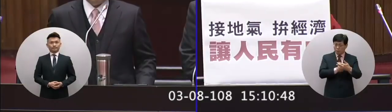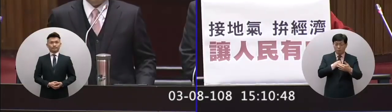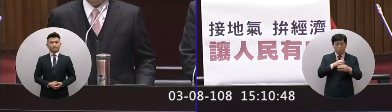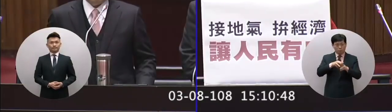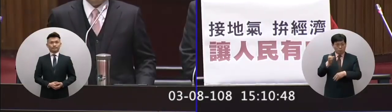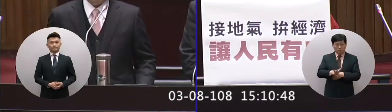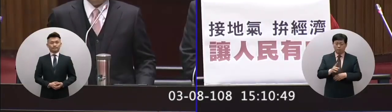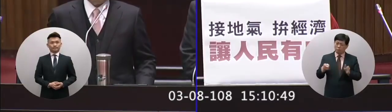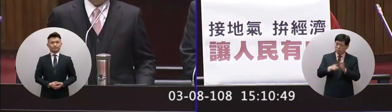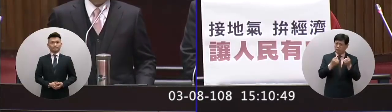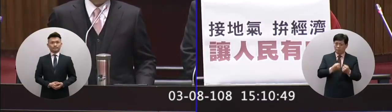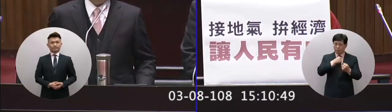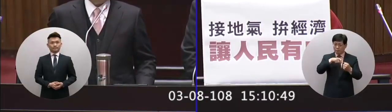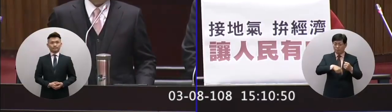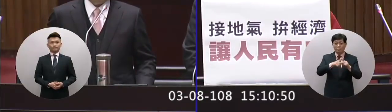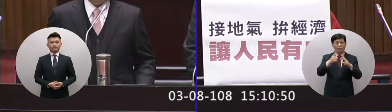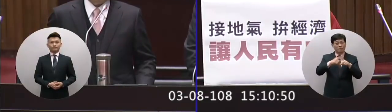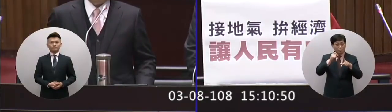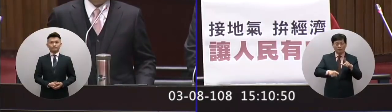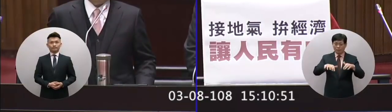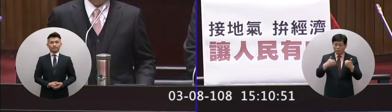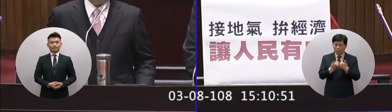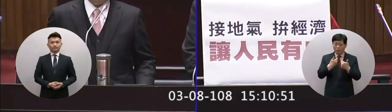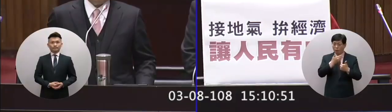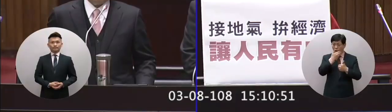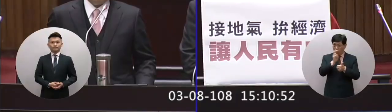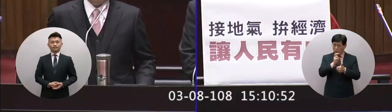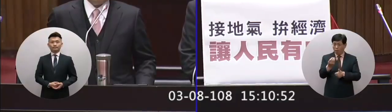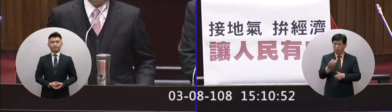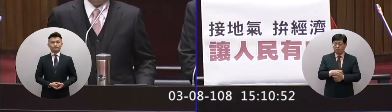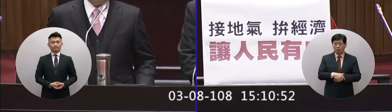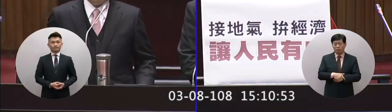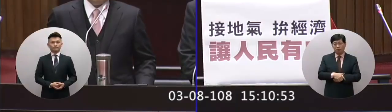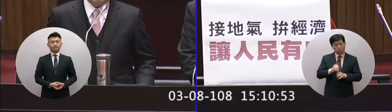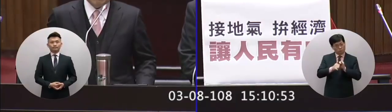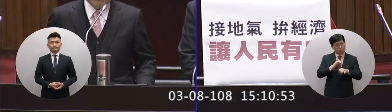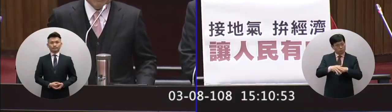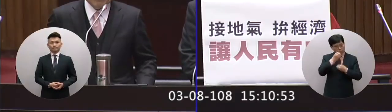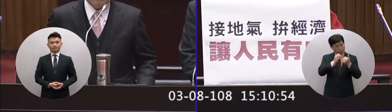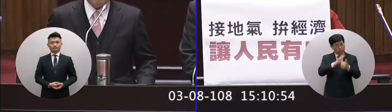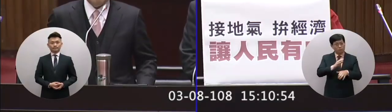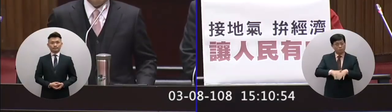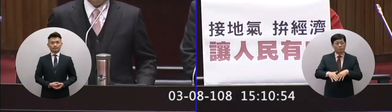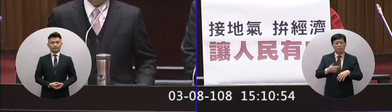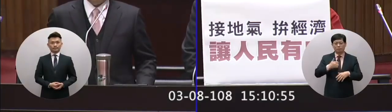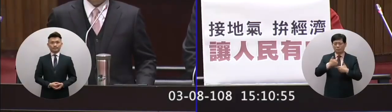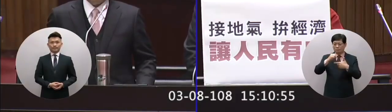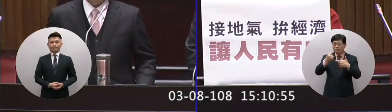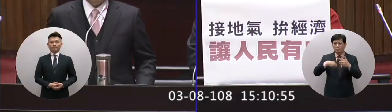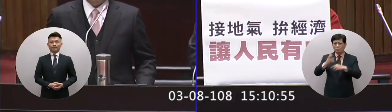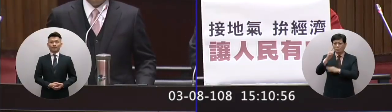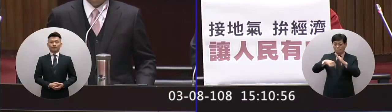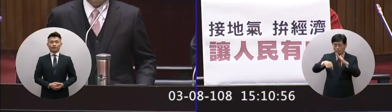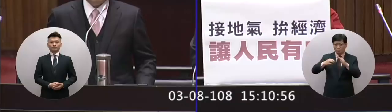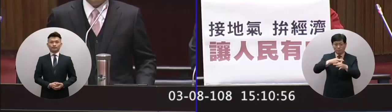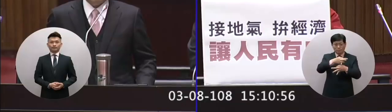有出去，都一直留在台湾的中小企业，没有得到政府的关爱。民间有安尼声音，所以我建议咱行政